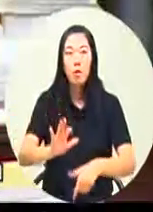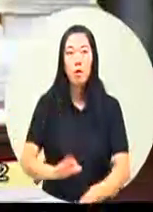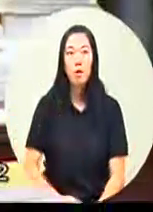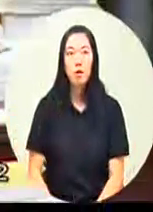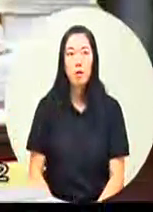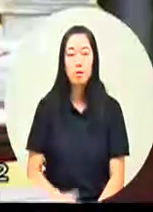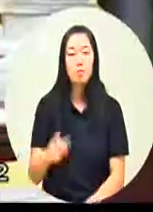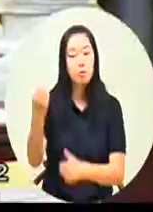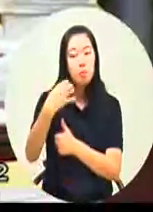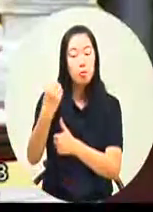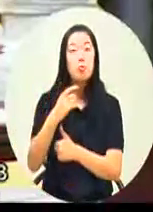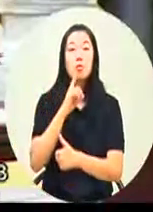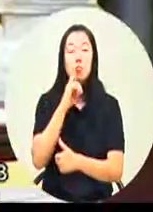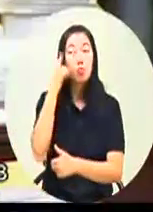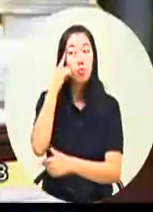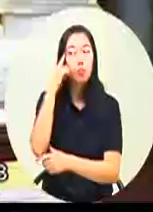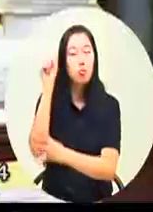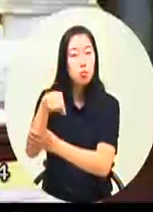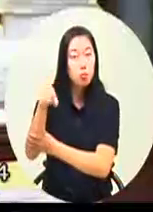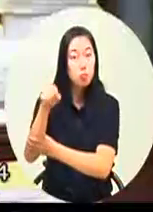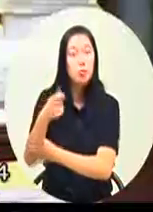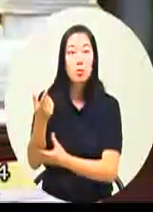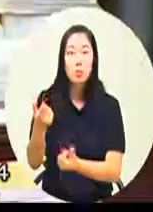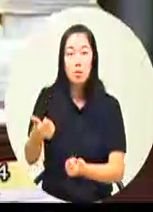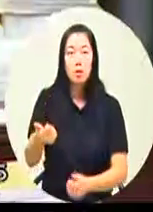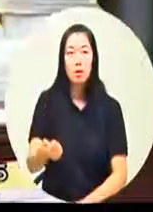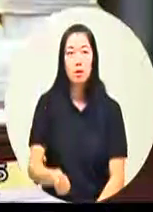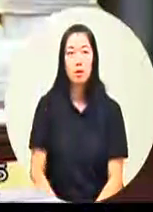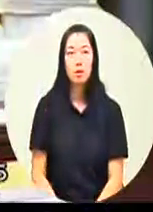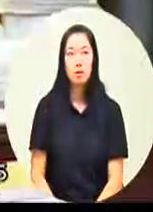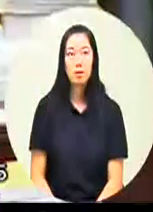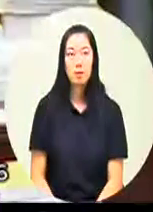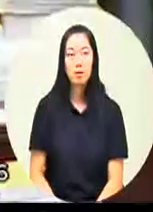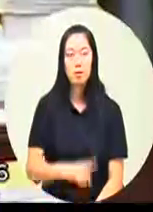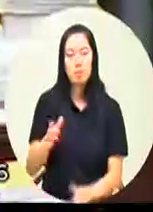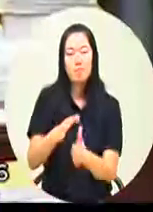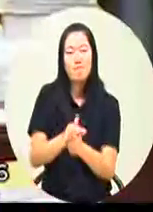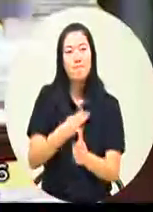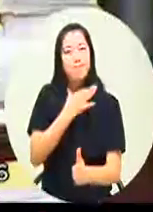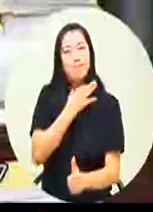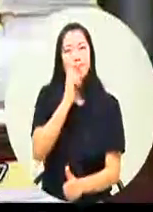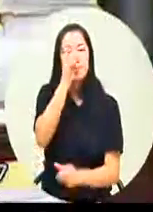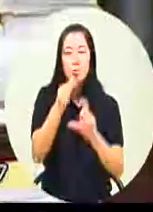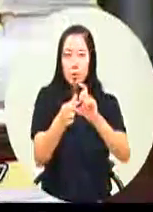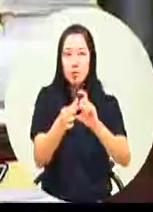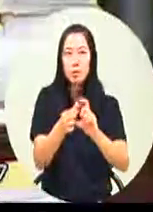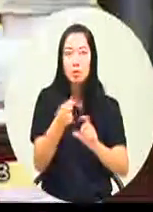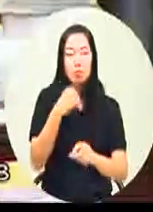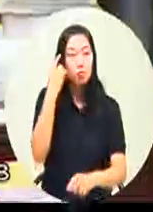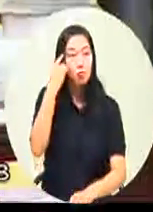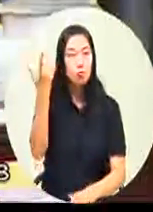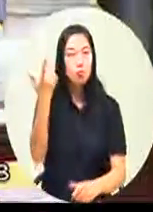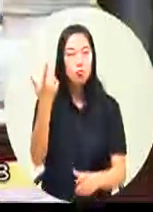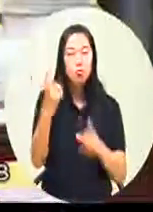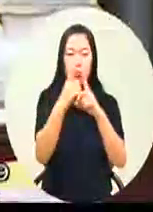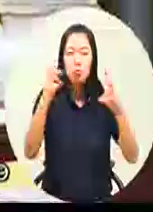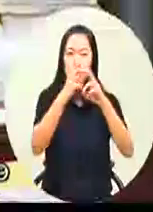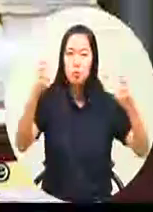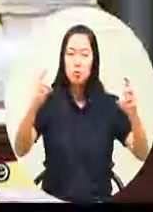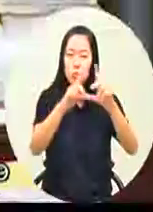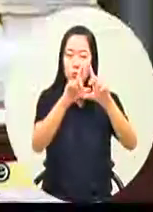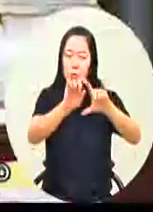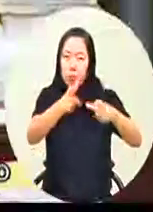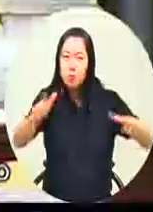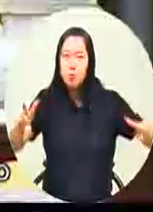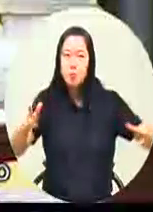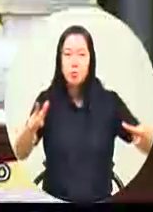得利啊，你的东西你设计有什么特色啊，也不要绑在一个区，我觉得这样才是一个很多整个城市很多亮点哦，可